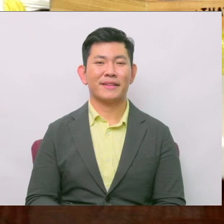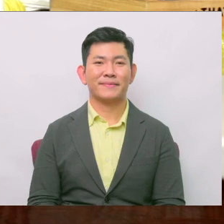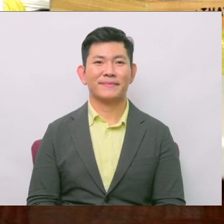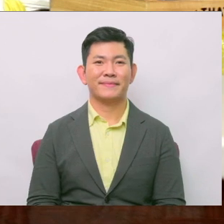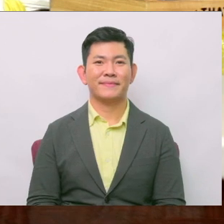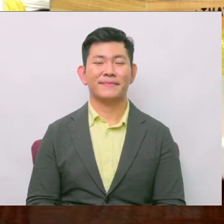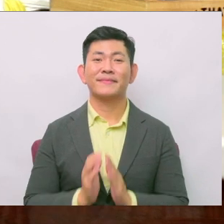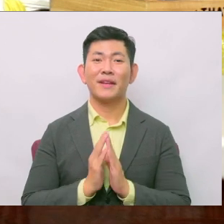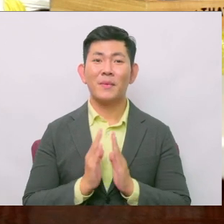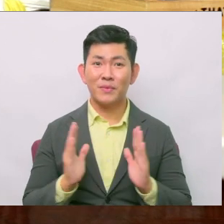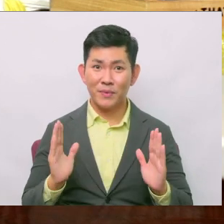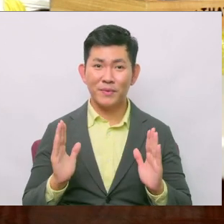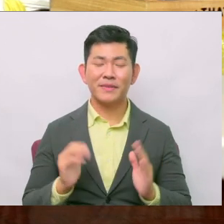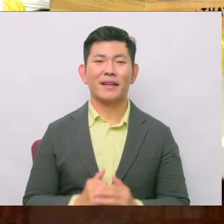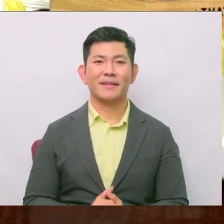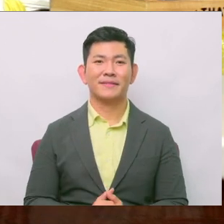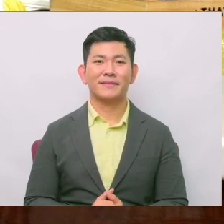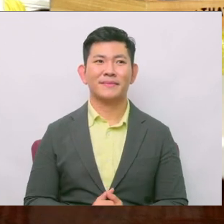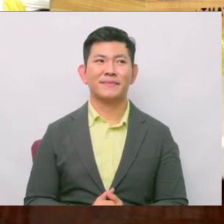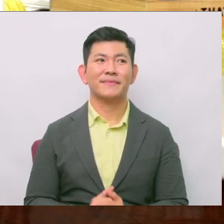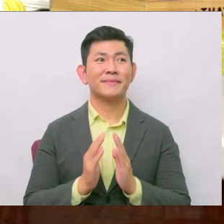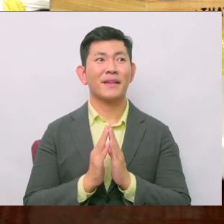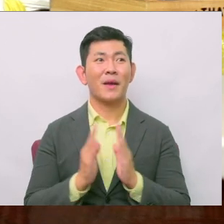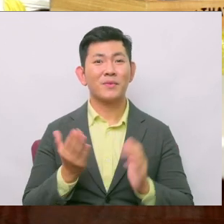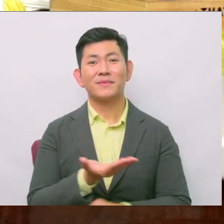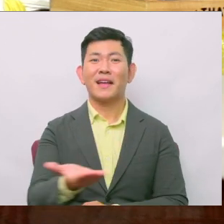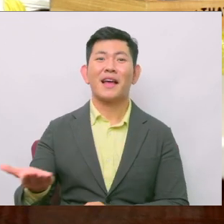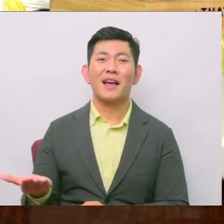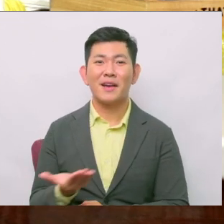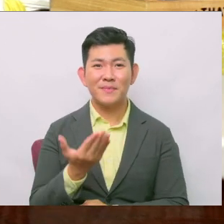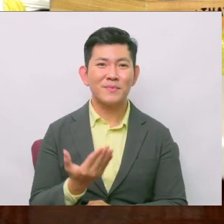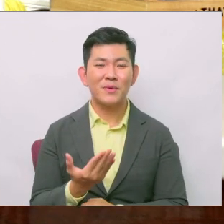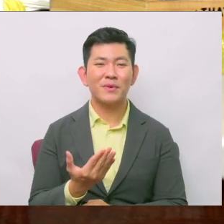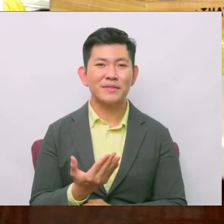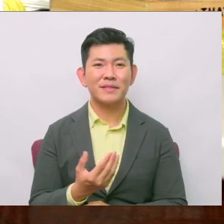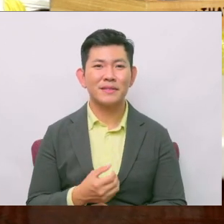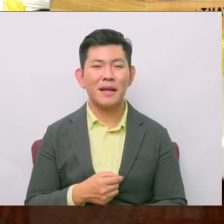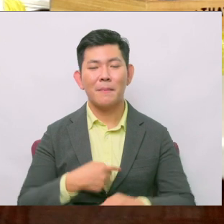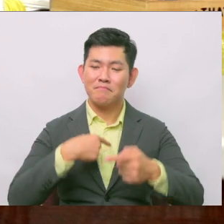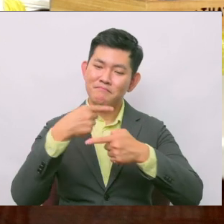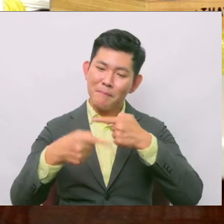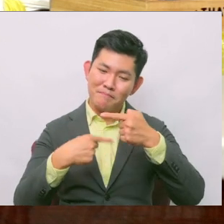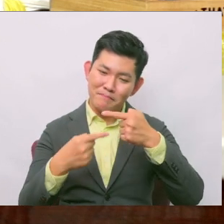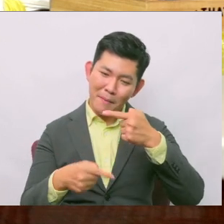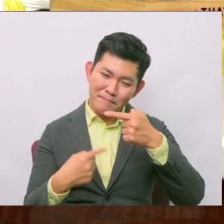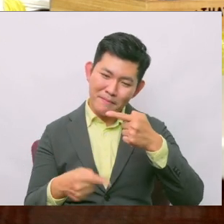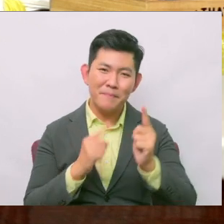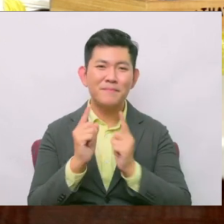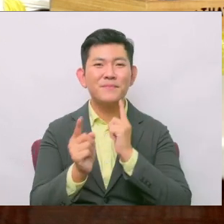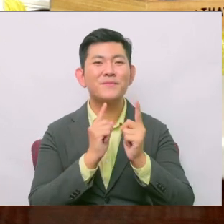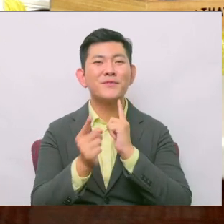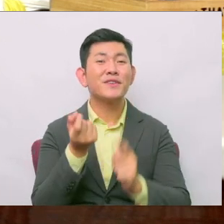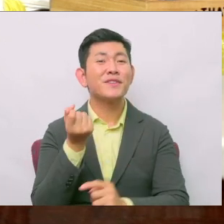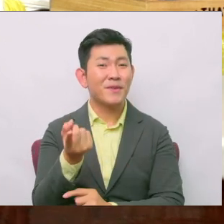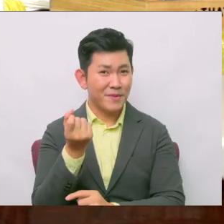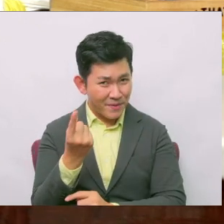อบคุณแม่เปิ้ลมากๆนะคะแล้วก็ขอบคุณทุกท่านที่เข้ามาร่วมแสดงความคิดเห็นแลกเปลี่ยนพูดคุยกันทางไลฟ์เฟซบุ๊กของมูลนิ